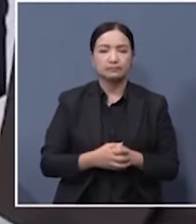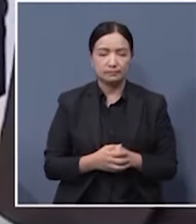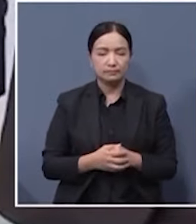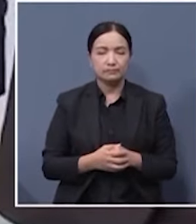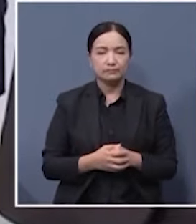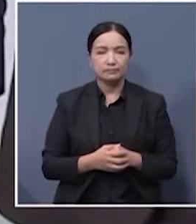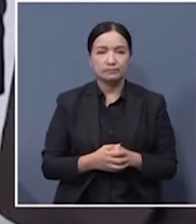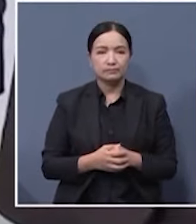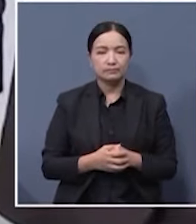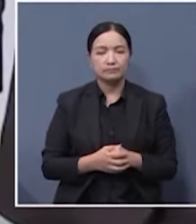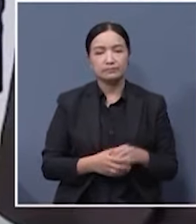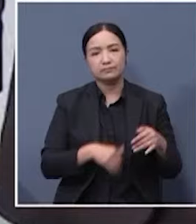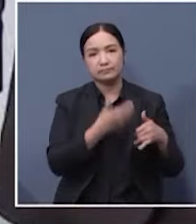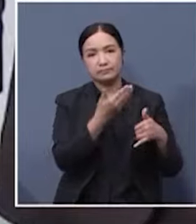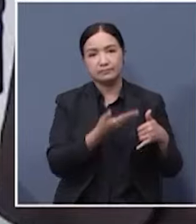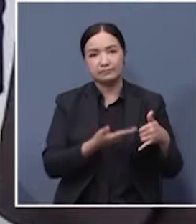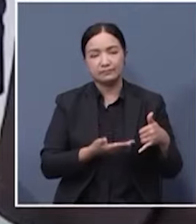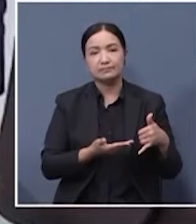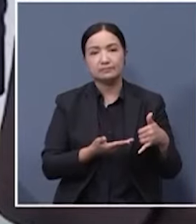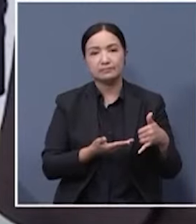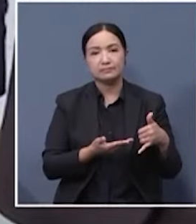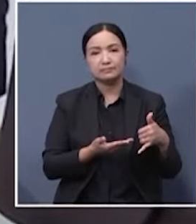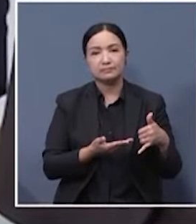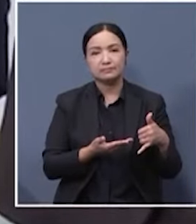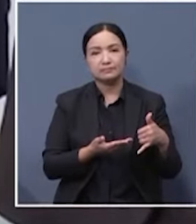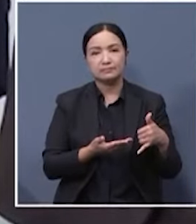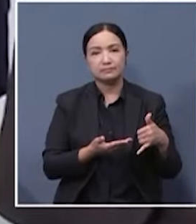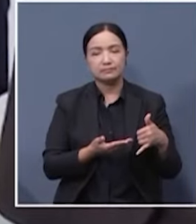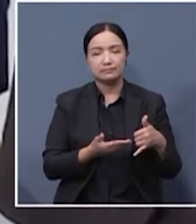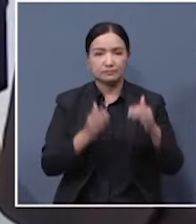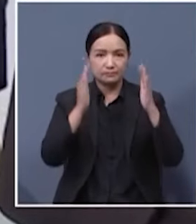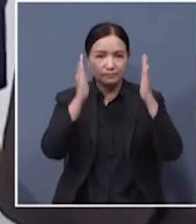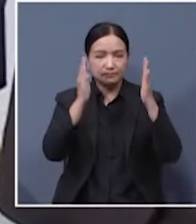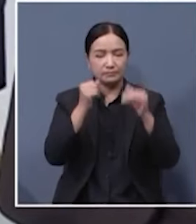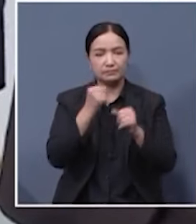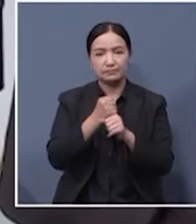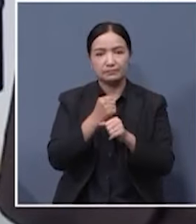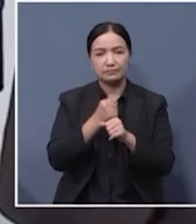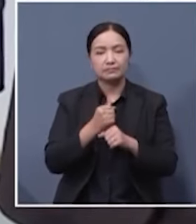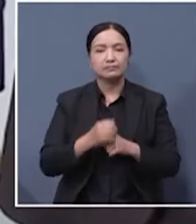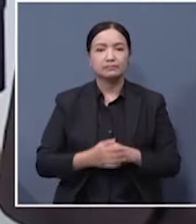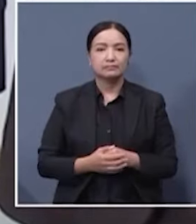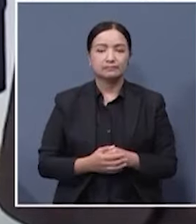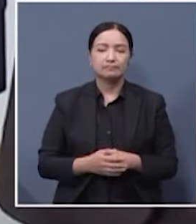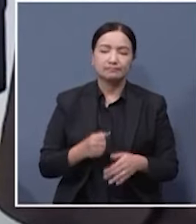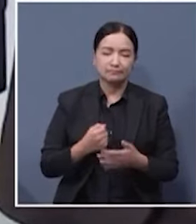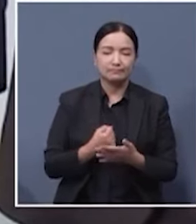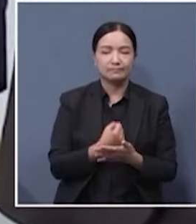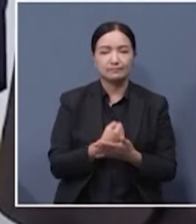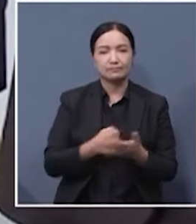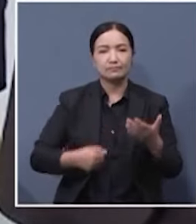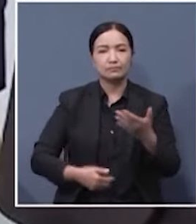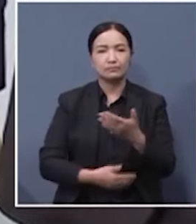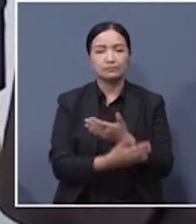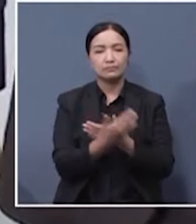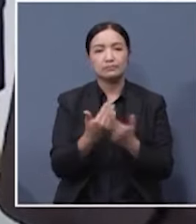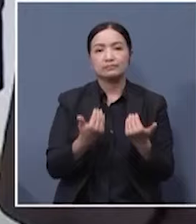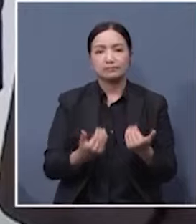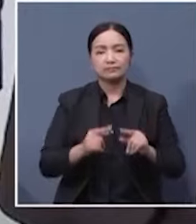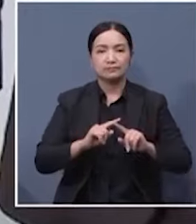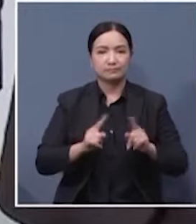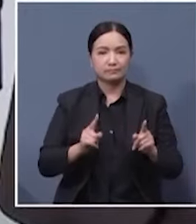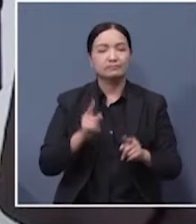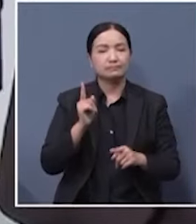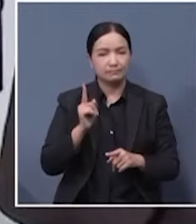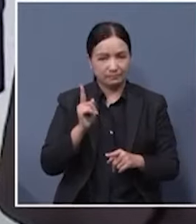ะก็ท่านเป็นคนที่มีความมุ่งมั่นตั้งใจทำงานนะคะก็เสียดายค่ะโอกาสนี้แต่ว่าแน่น